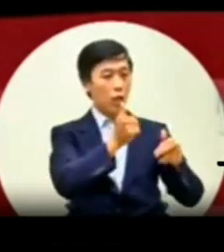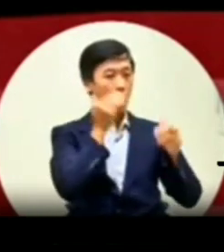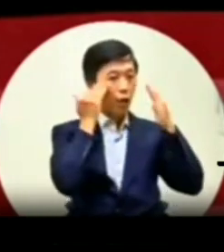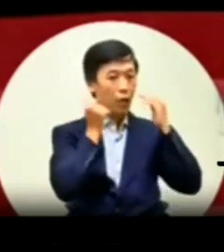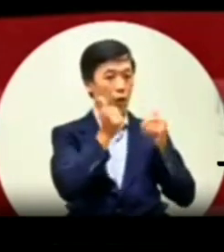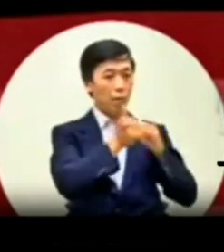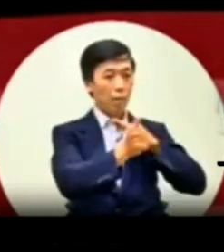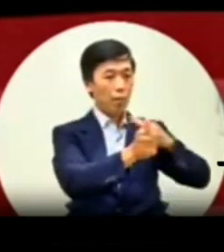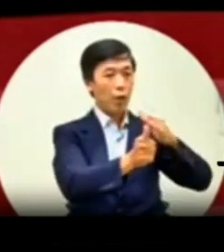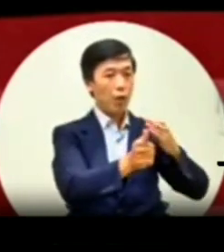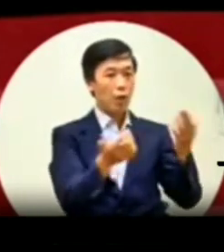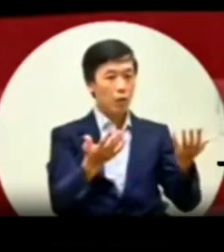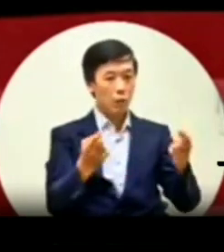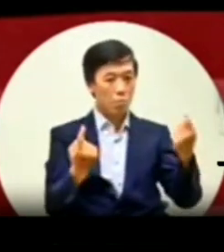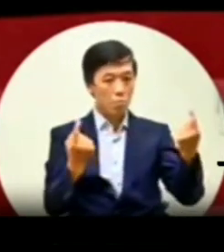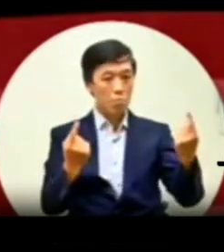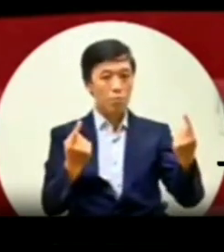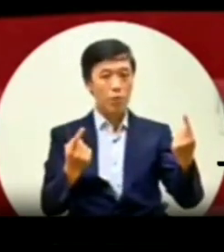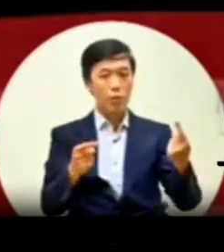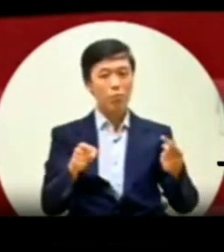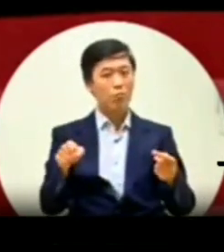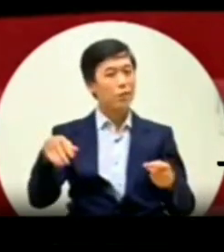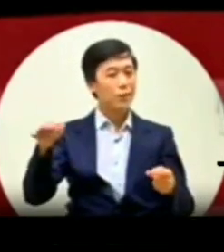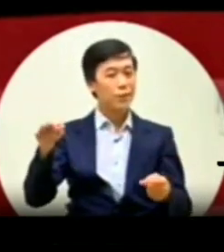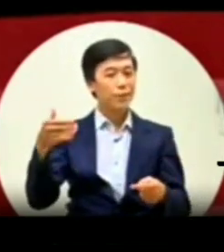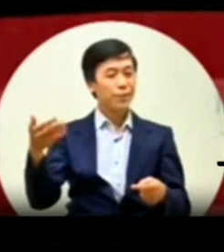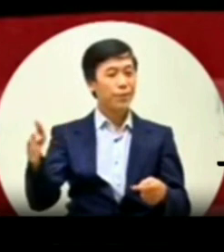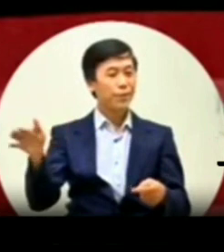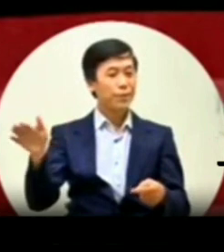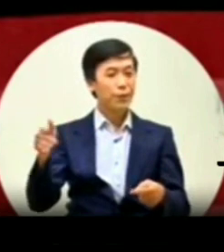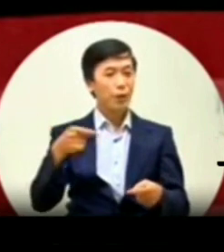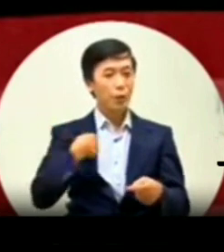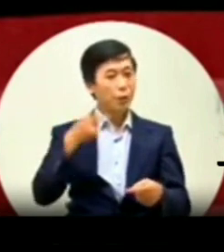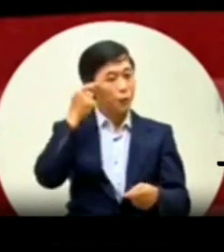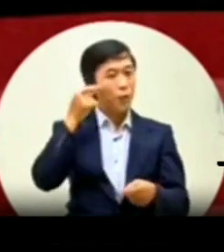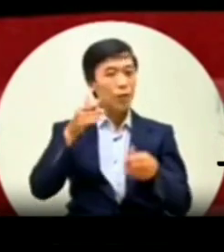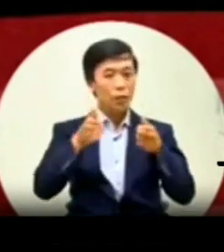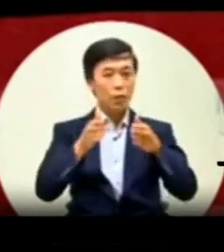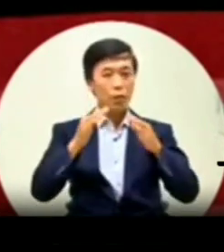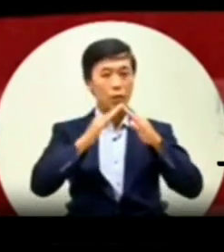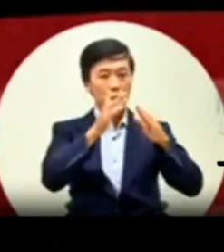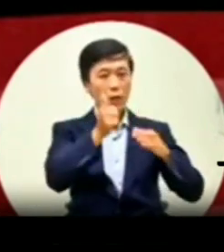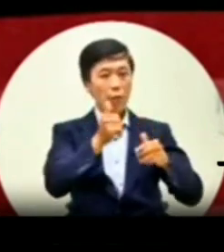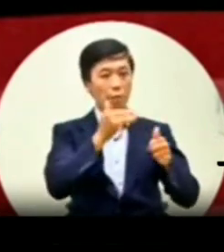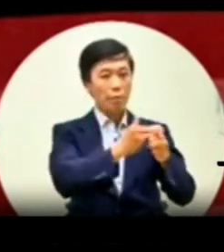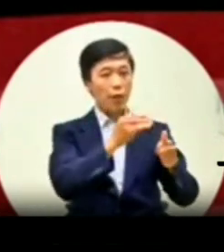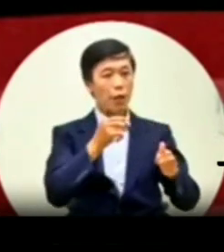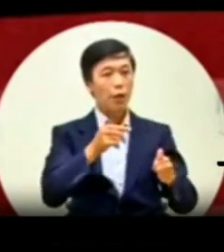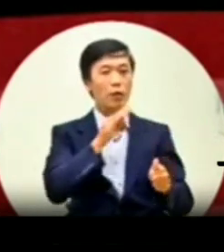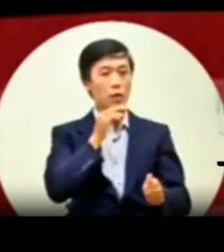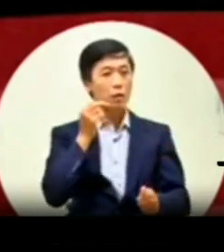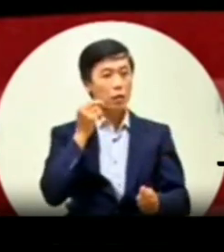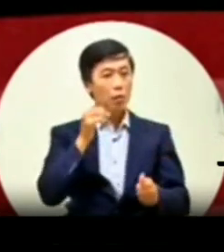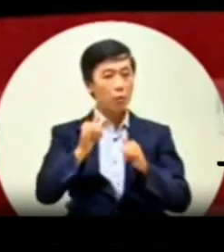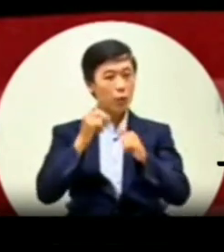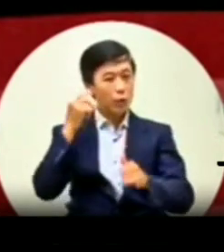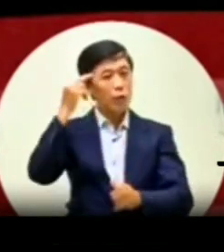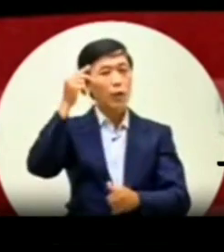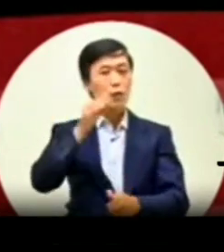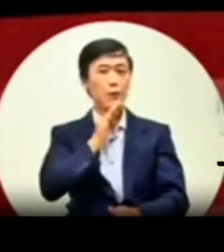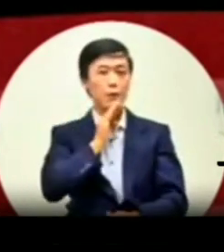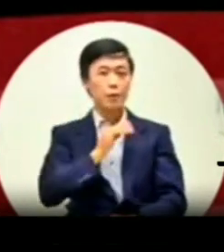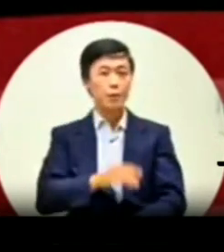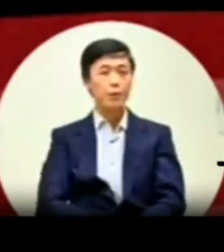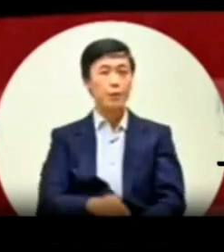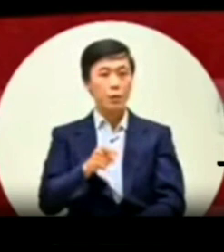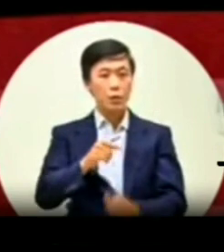在意啊。所以这一路上面看起来，我觉得就是说，对于罢韩来讲，不过就是一个感觉，民众的感觉。